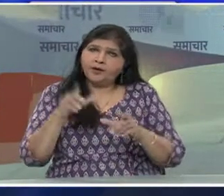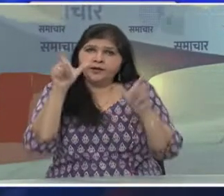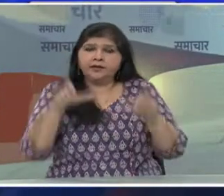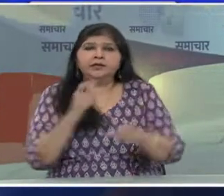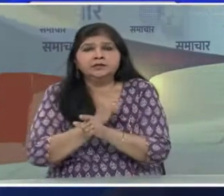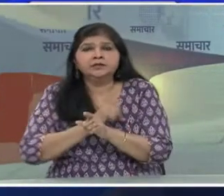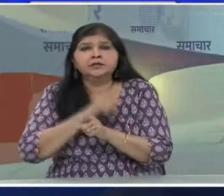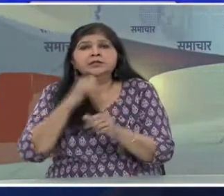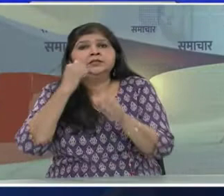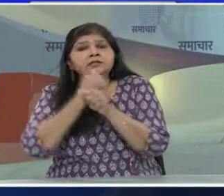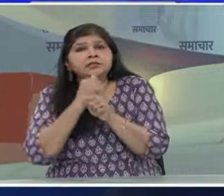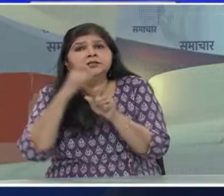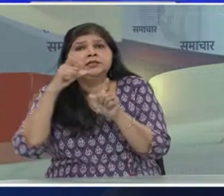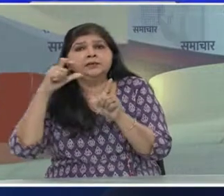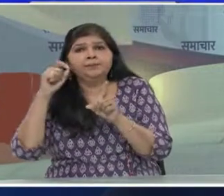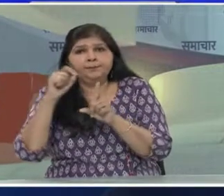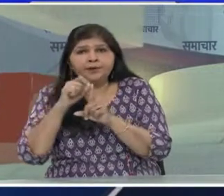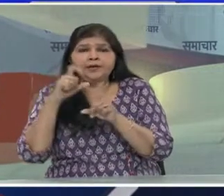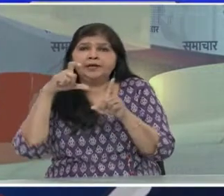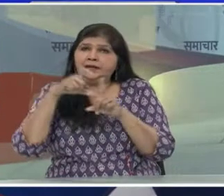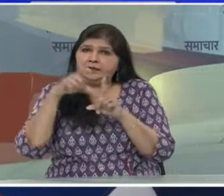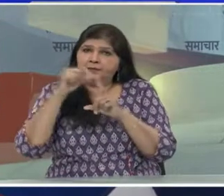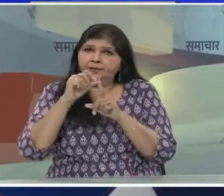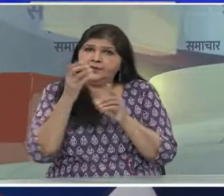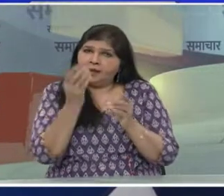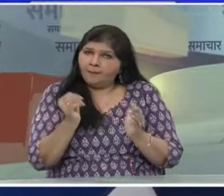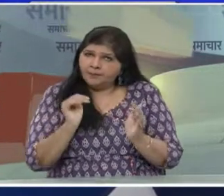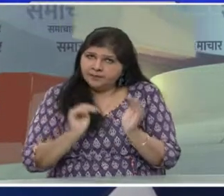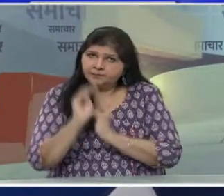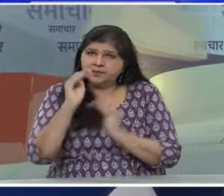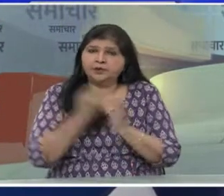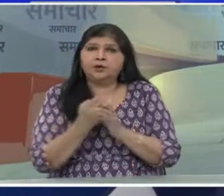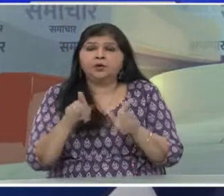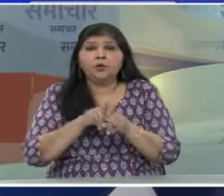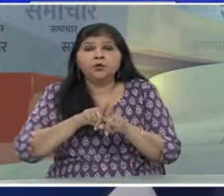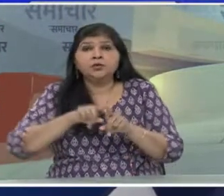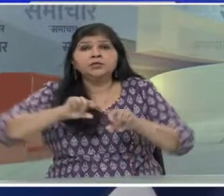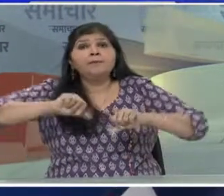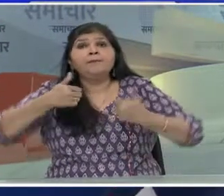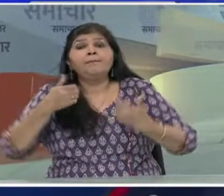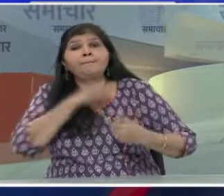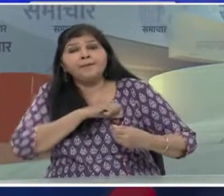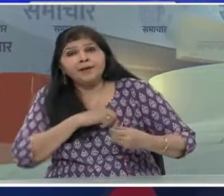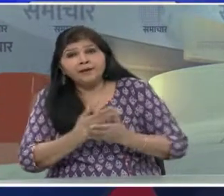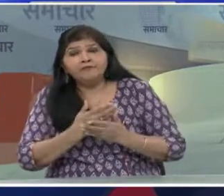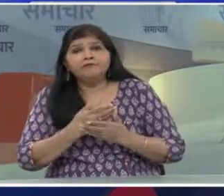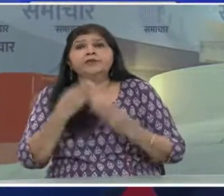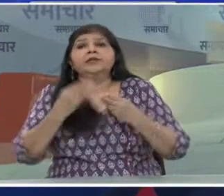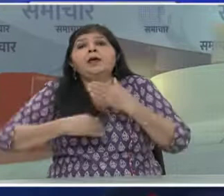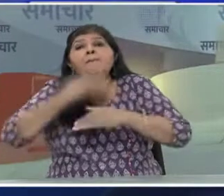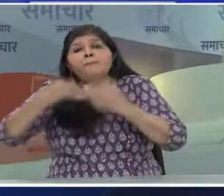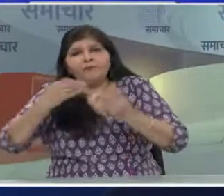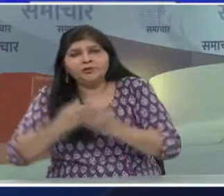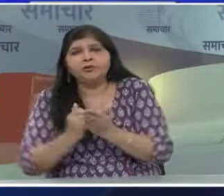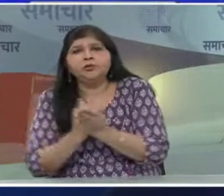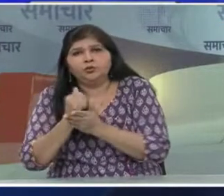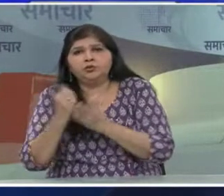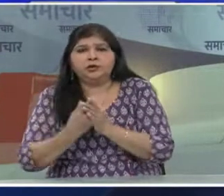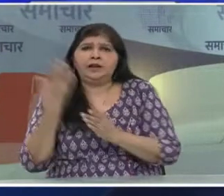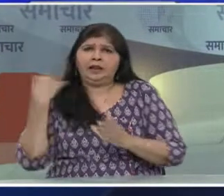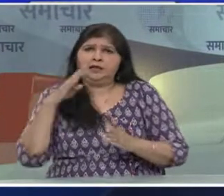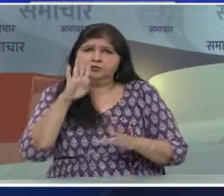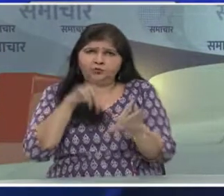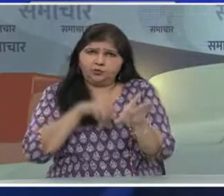GPDP की संख्या भी बढ़ी है और अब हम सब इसकी गुणवत्ता को बेहतर करने में लगे हैं। पिछले चार साल में